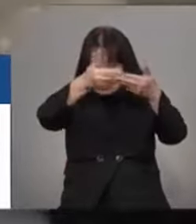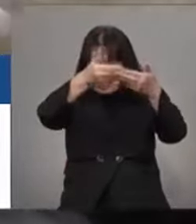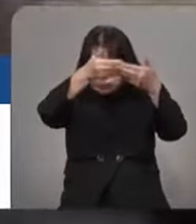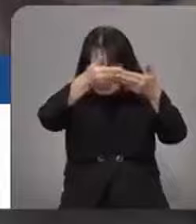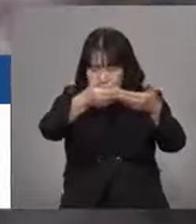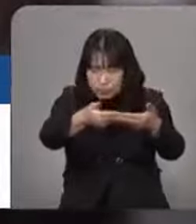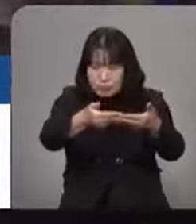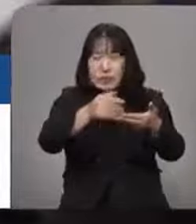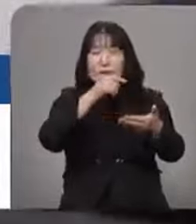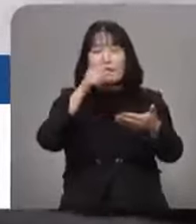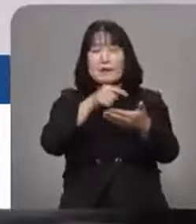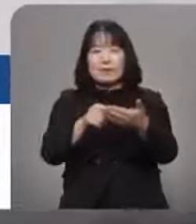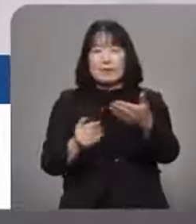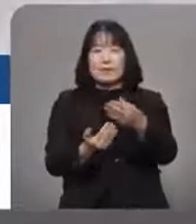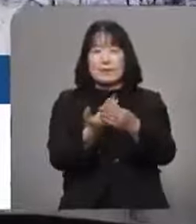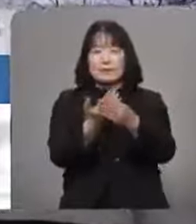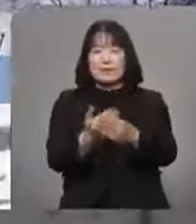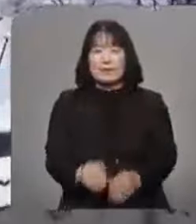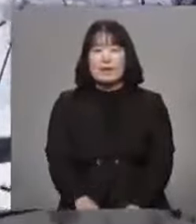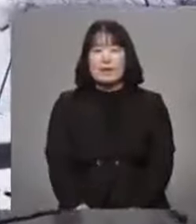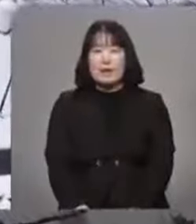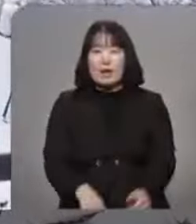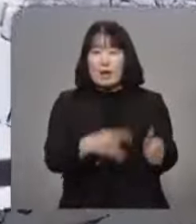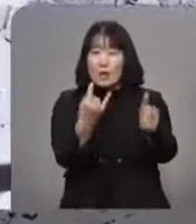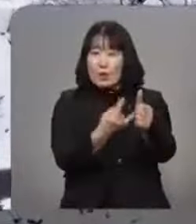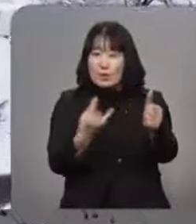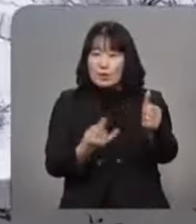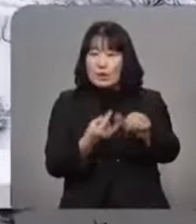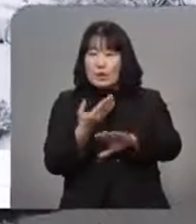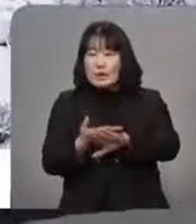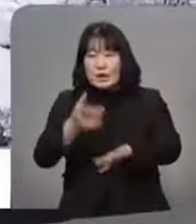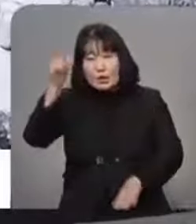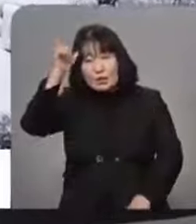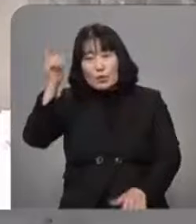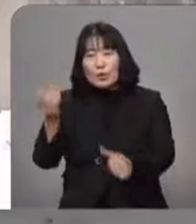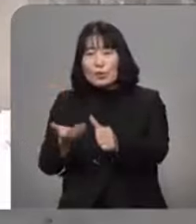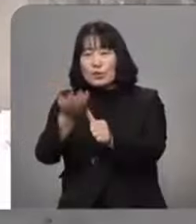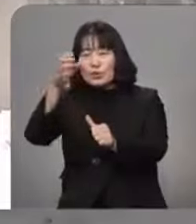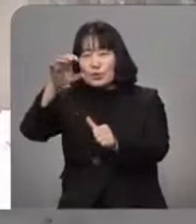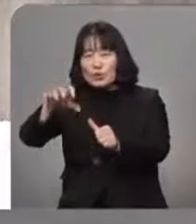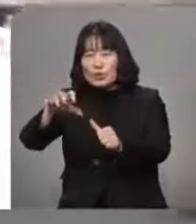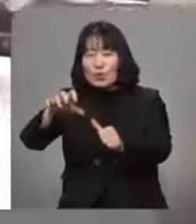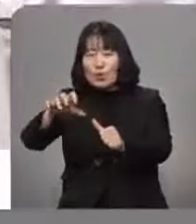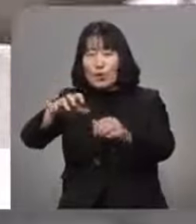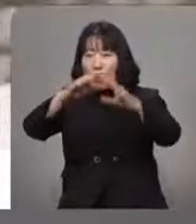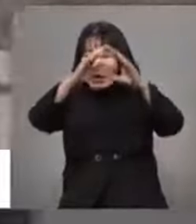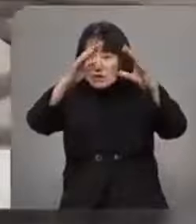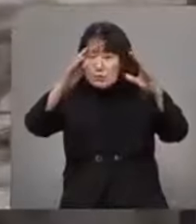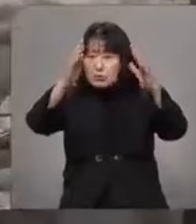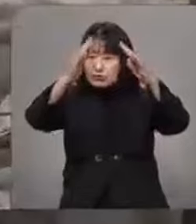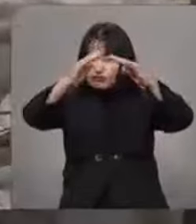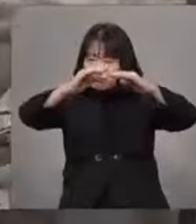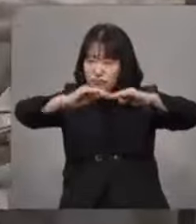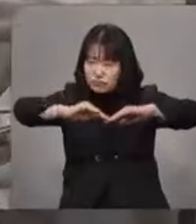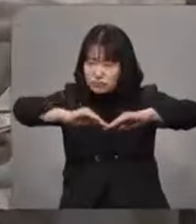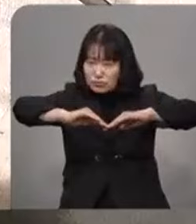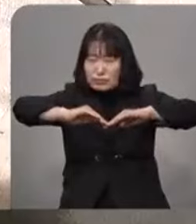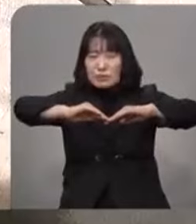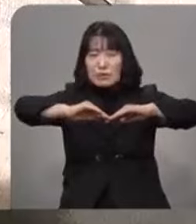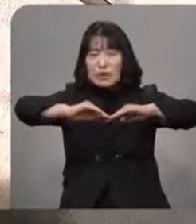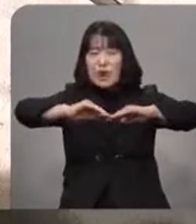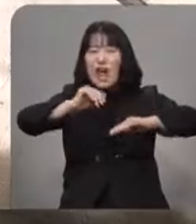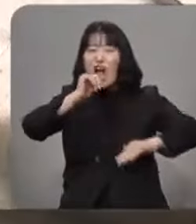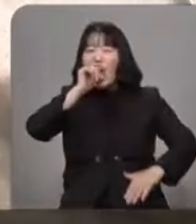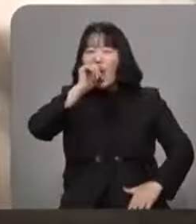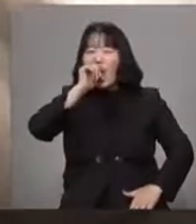주저앉으면서 이렇게 피해를 본 것 같아요. 횡성의 또 다른 축사입니다. 지붕 중간이 완전히 무너져 내렸습니다.